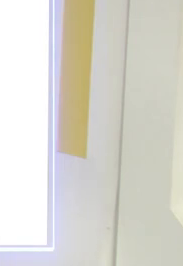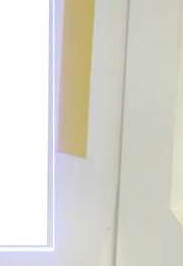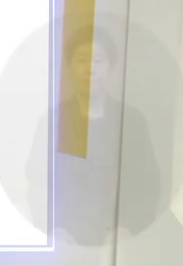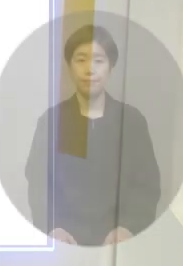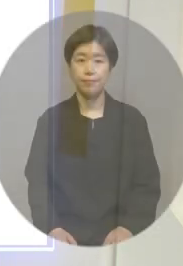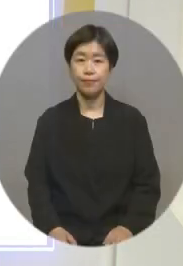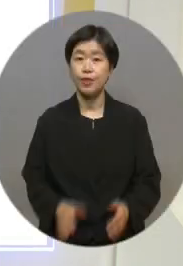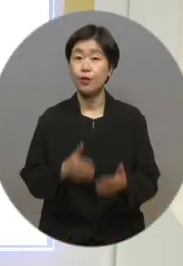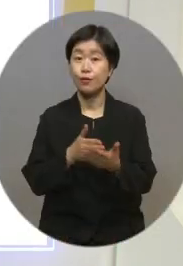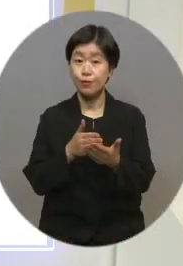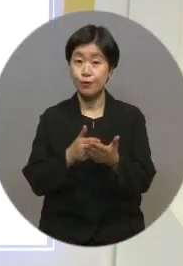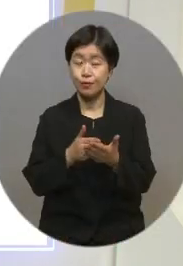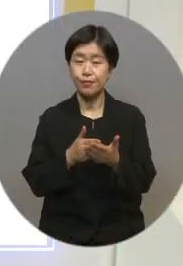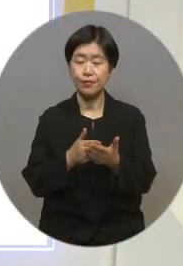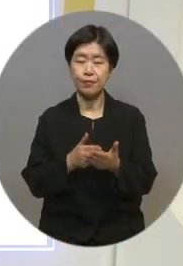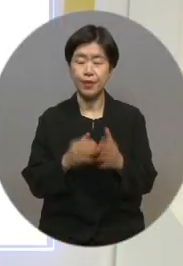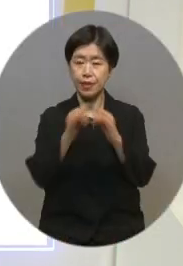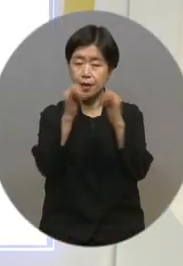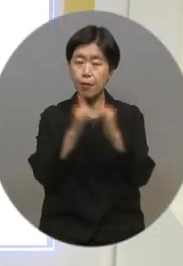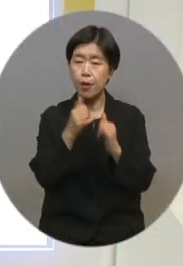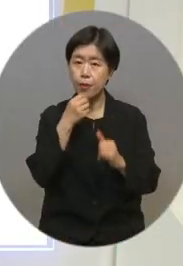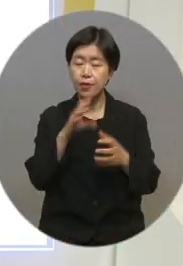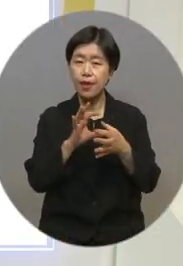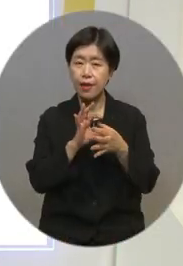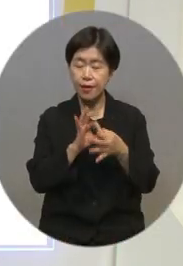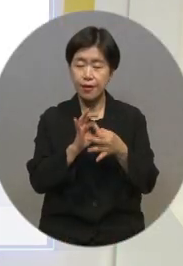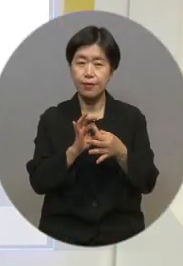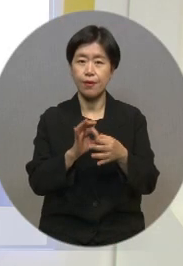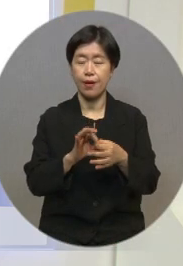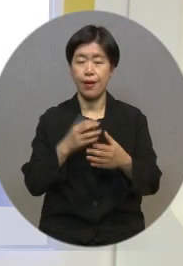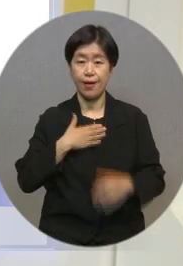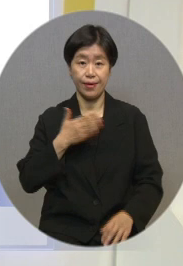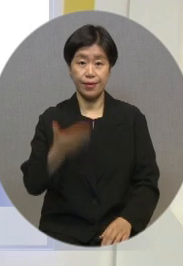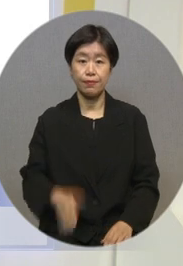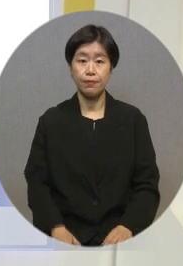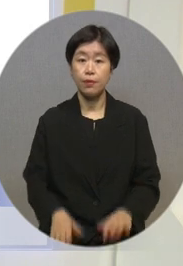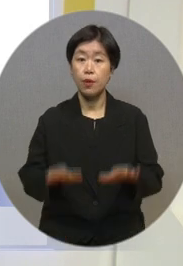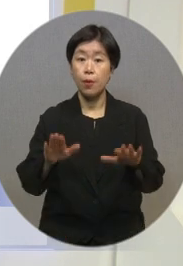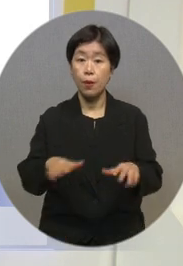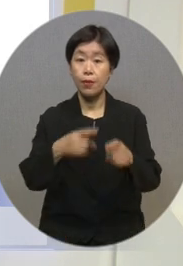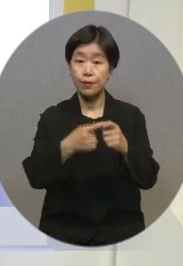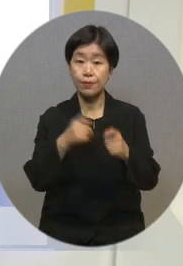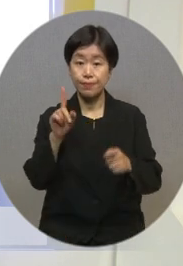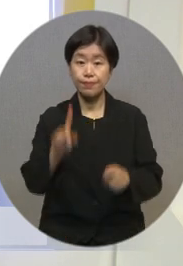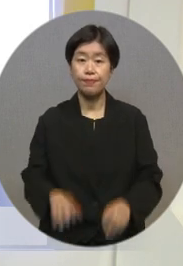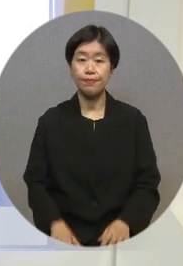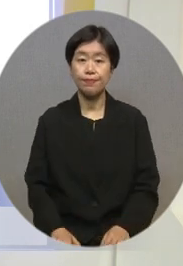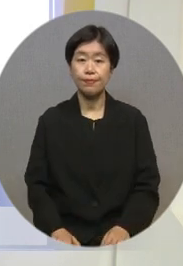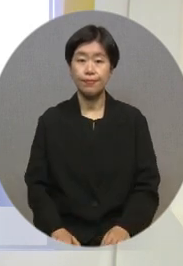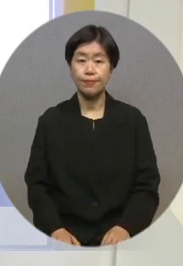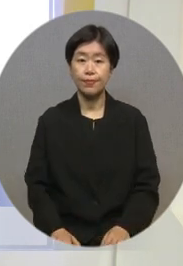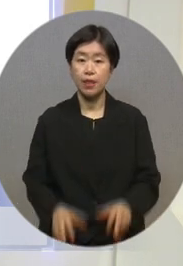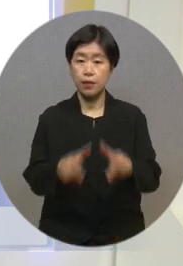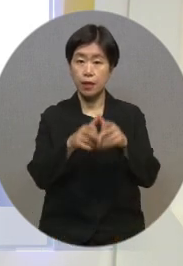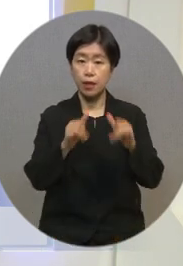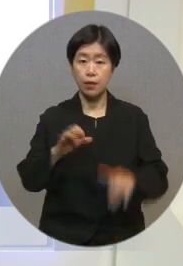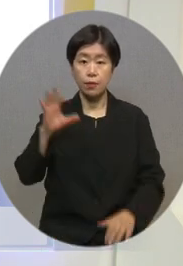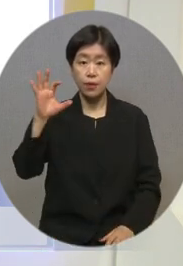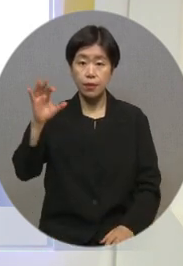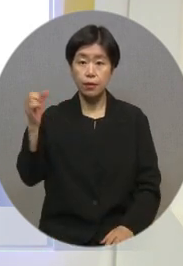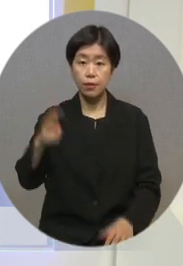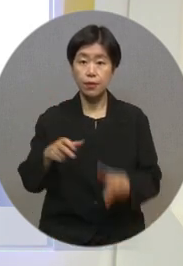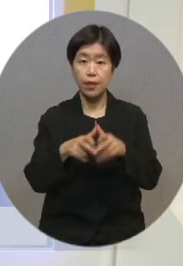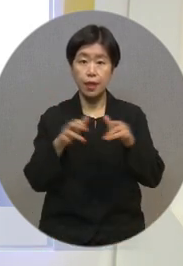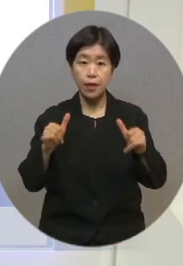웰페어 뉴스와 함께 사회복지의 이슈를 만나봅니다 오늘 첫 번째 기사입니다 장애인 화장실이나